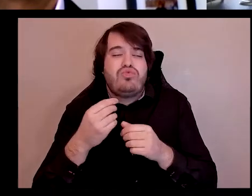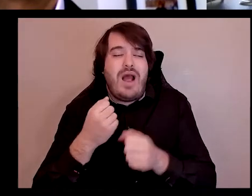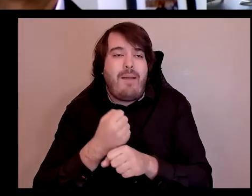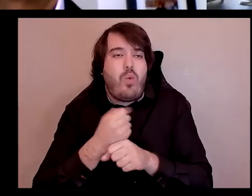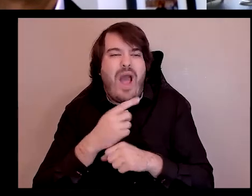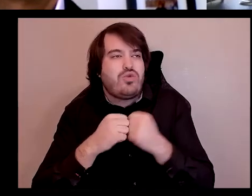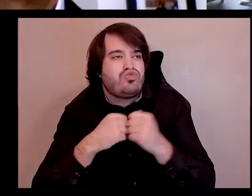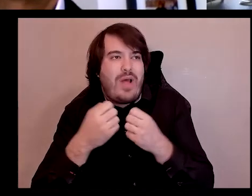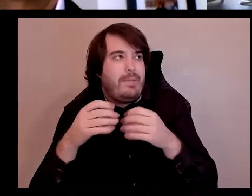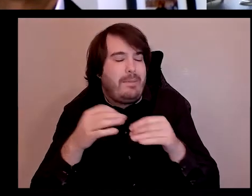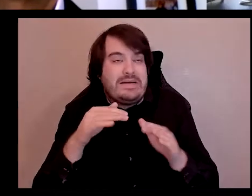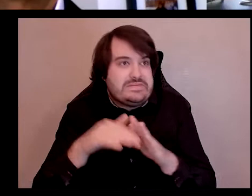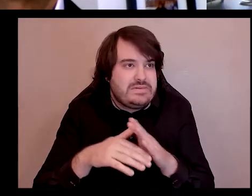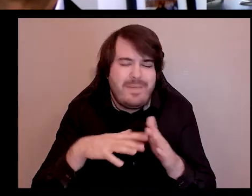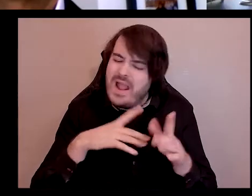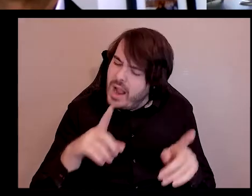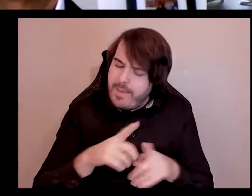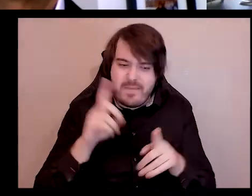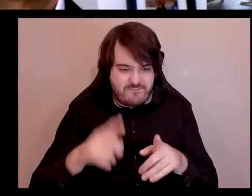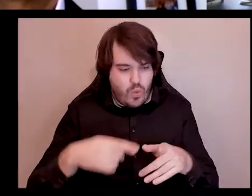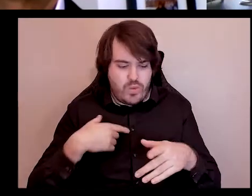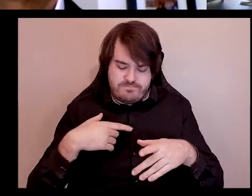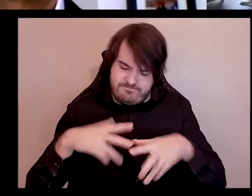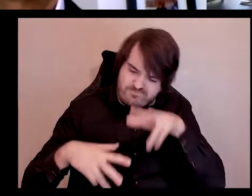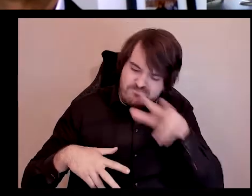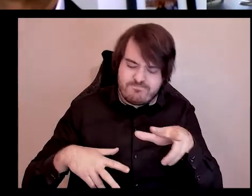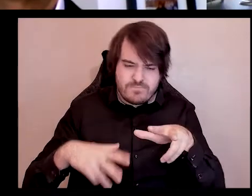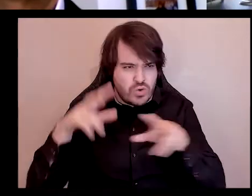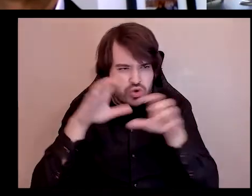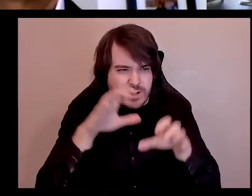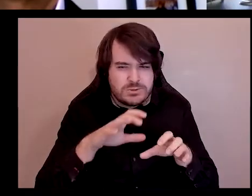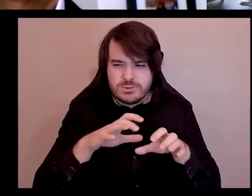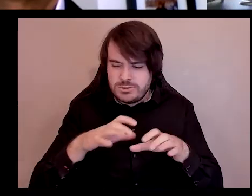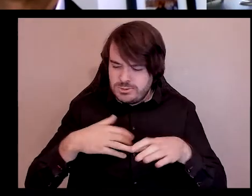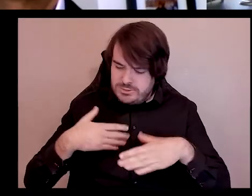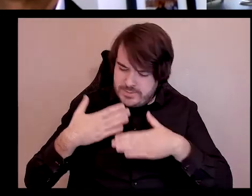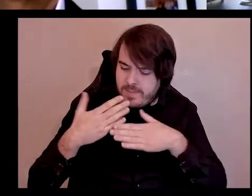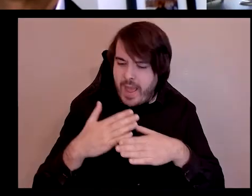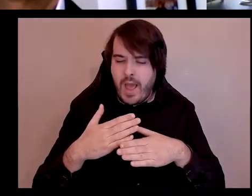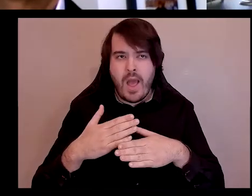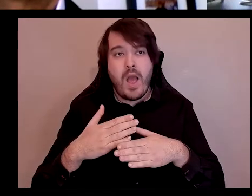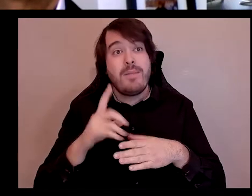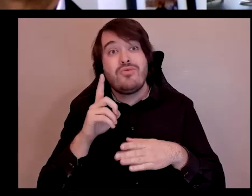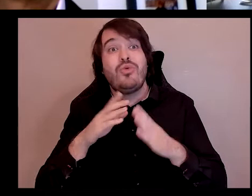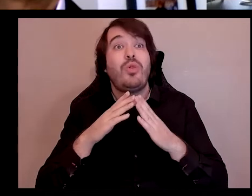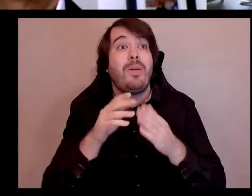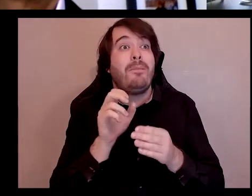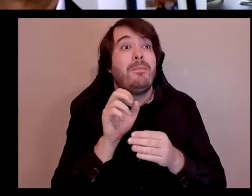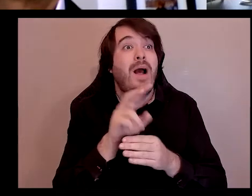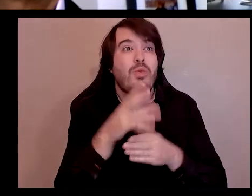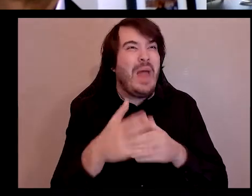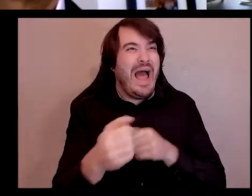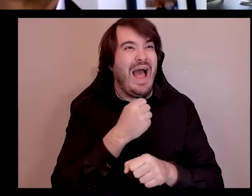a beau être présentement en pénurie de main-d'œuvre, plein d'emplois structurels à Laval, il faut quand même oser se